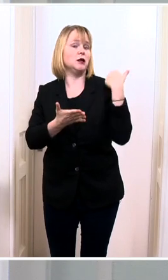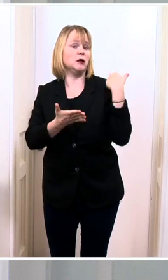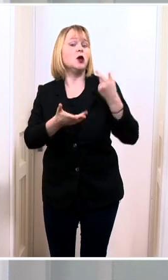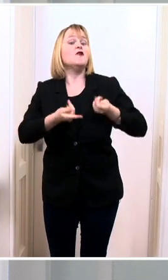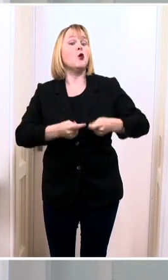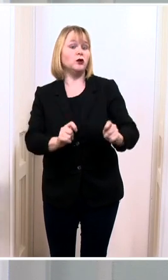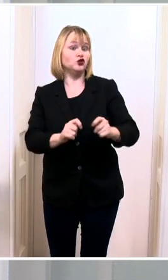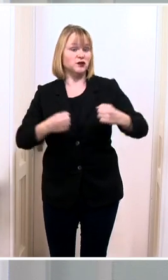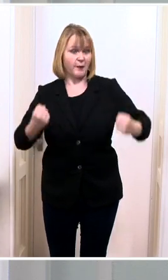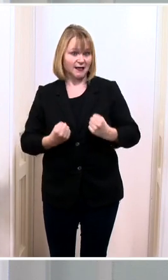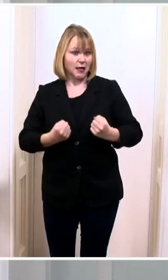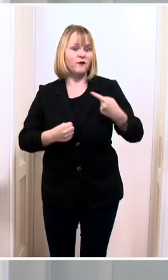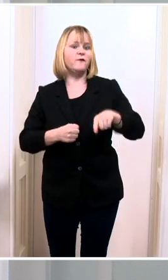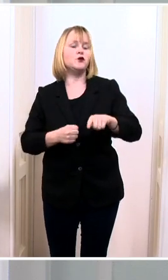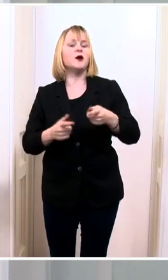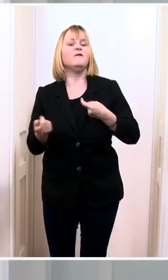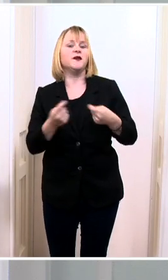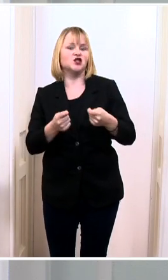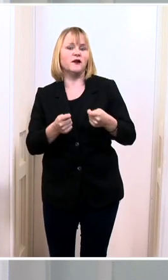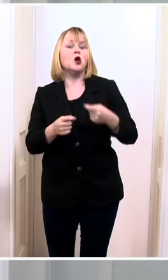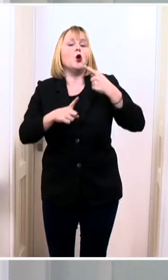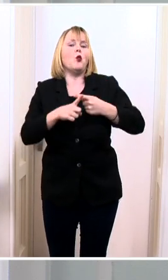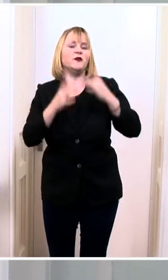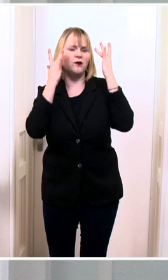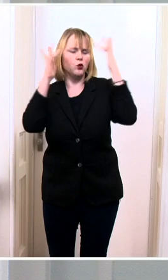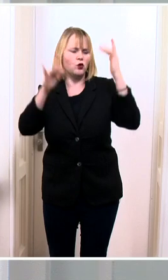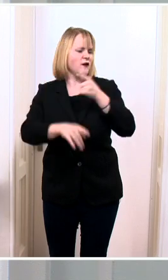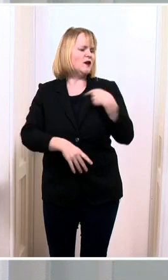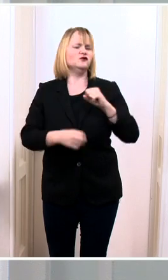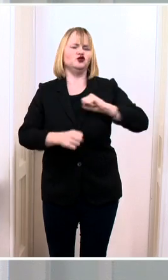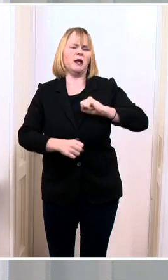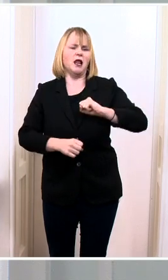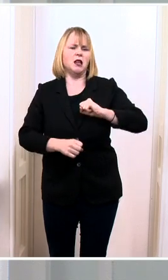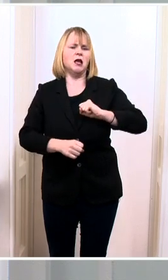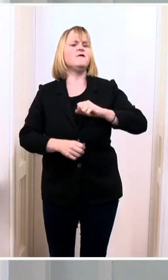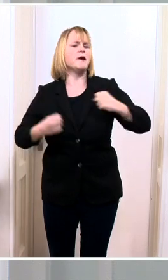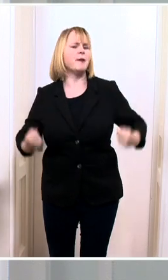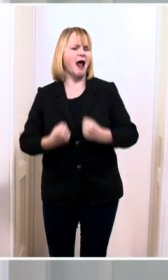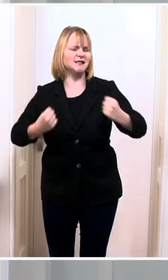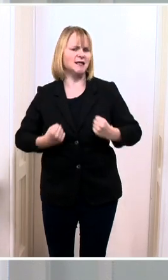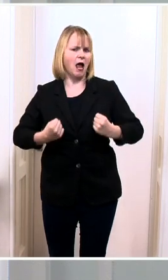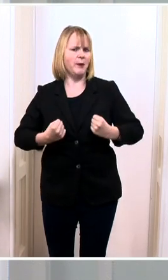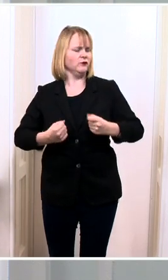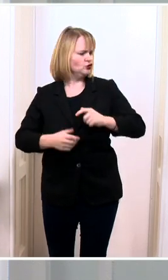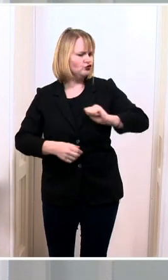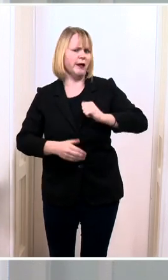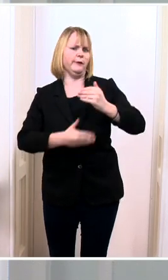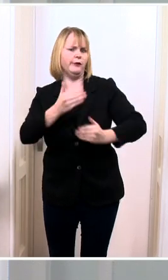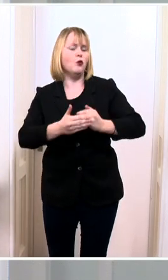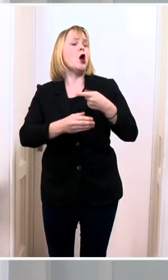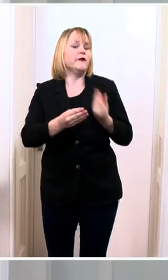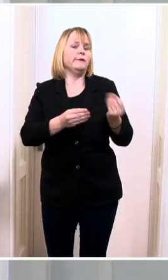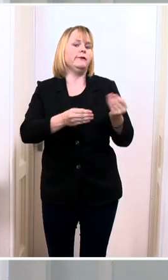für die Wirtschaft und die Kultur sehr rasch Maßnahmenpakete geschnürt und diese laufend ergänzt bzw.